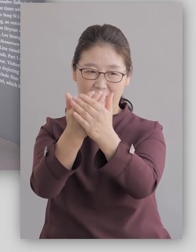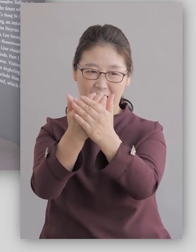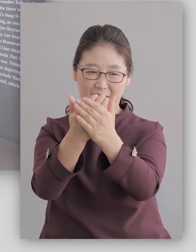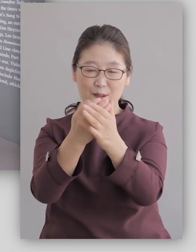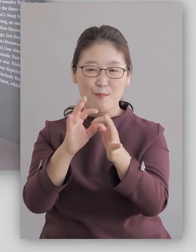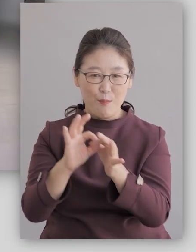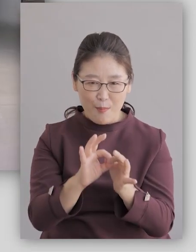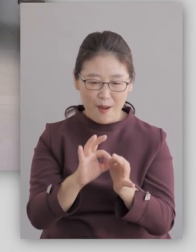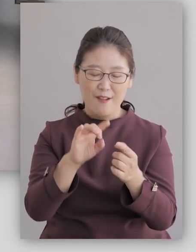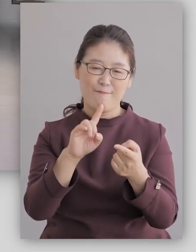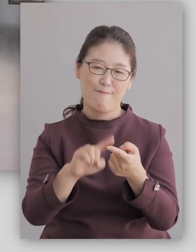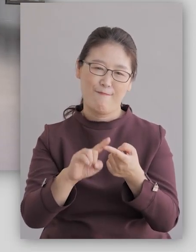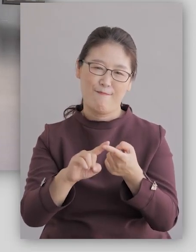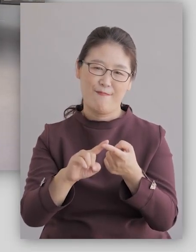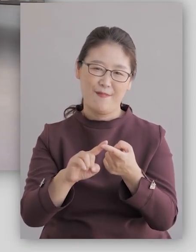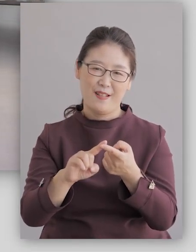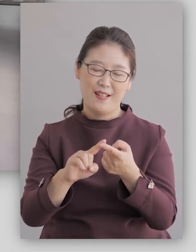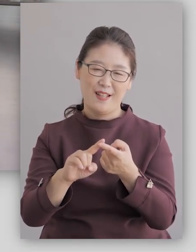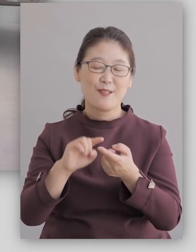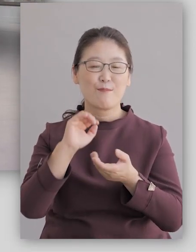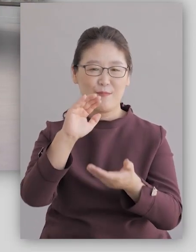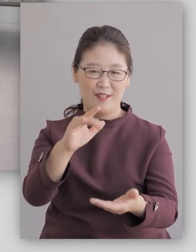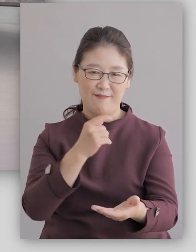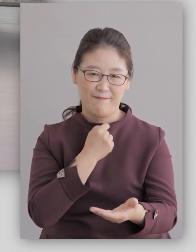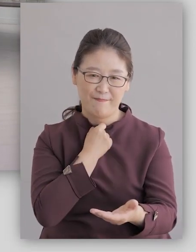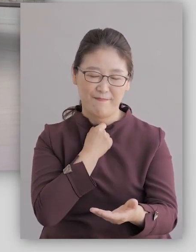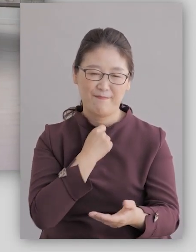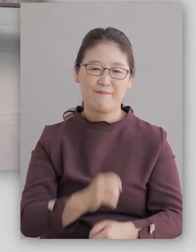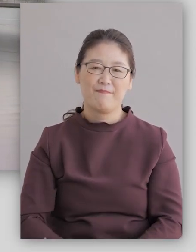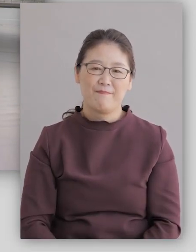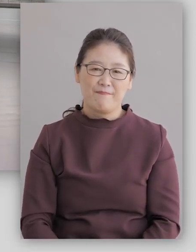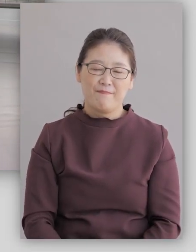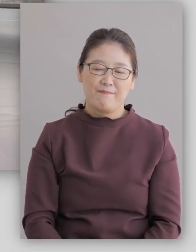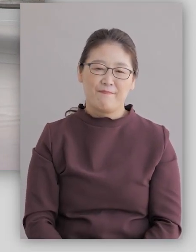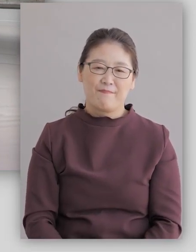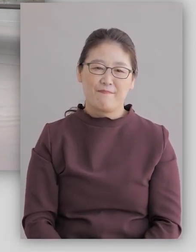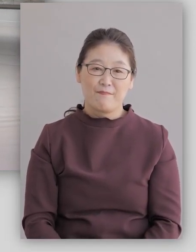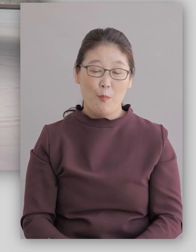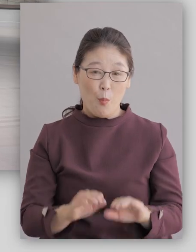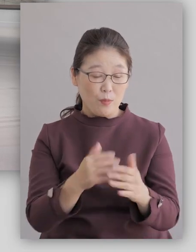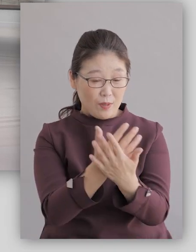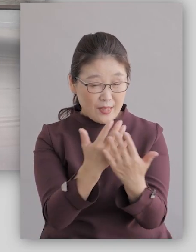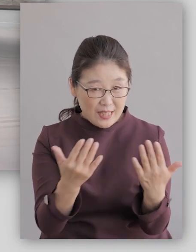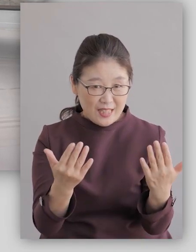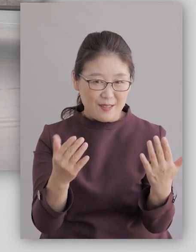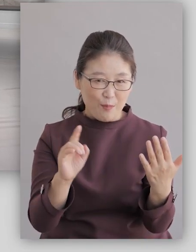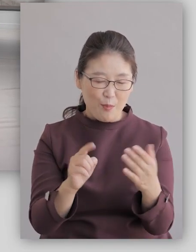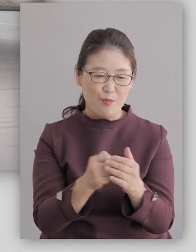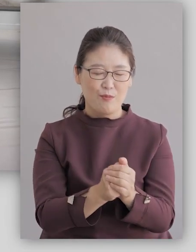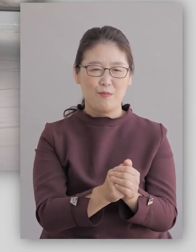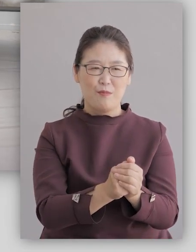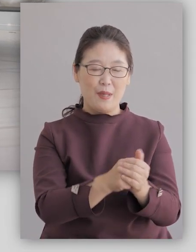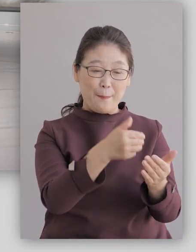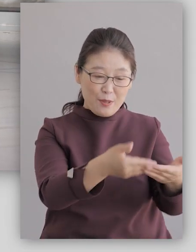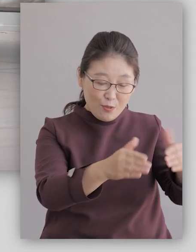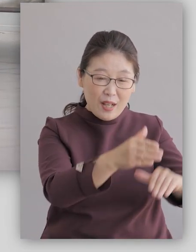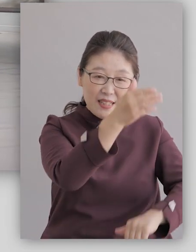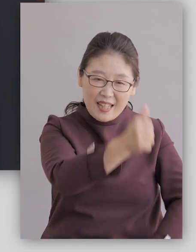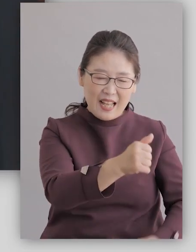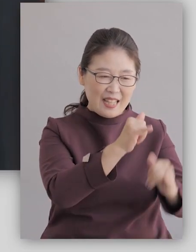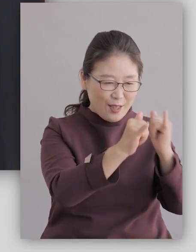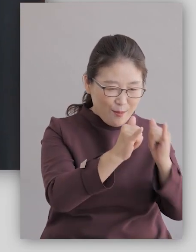대해서 이야기를 나누어 보고 싶었기 때문입니다. 그래서 이번 전시는 관장님의 인터뷰나